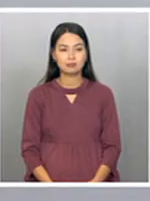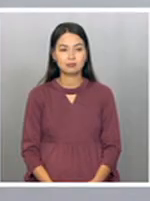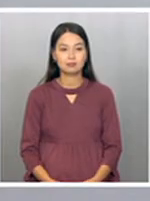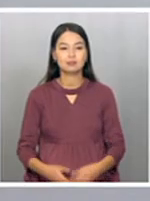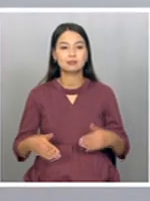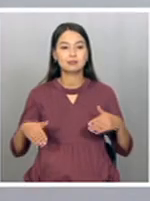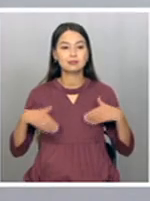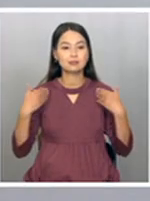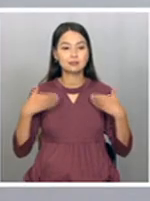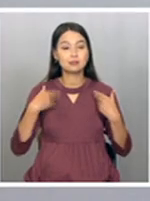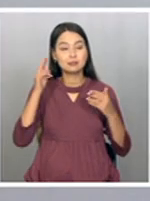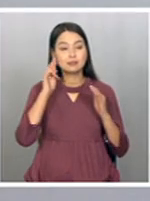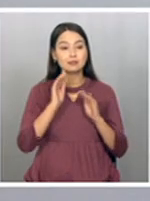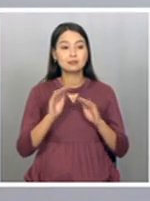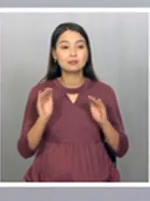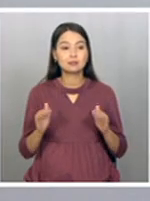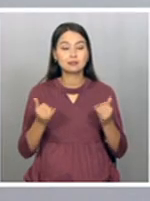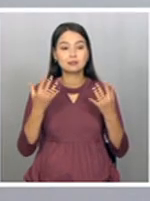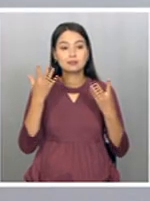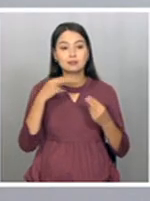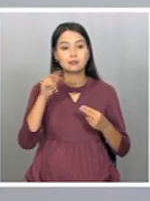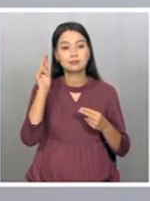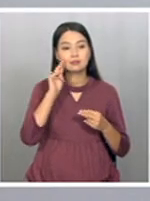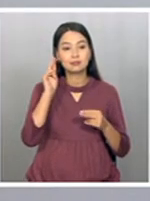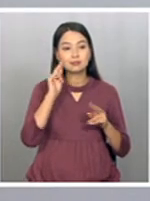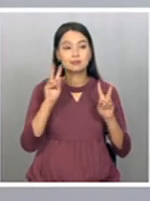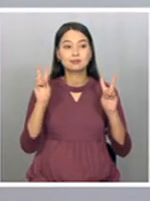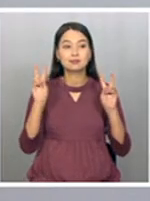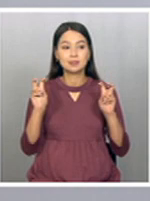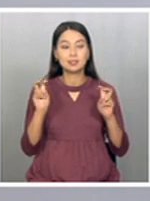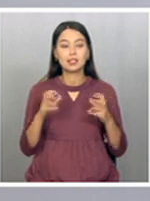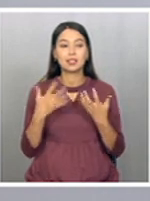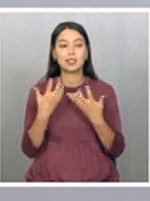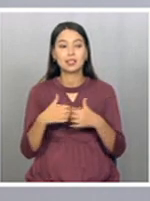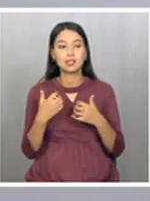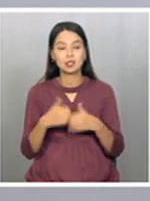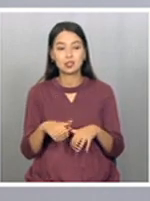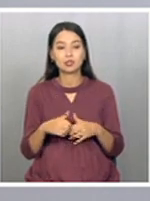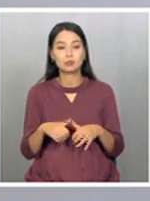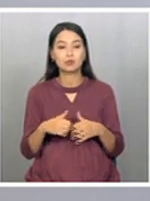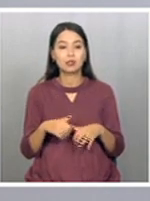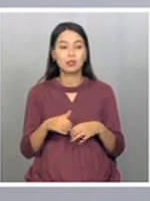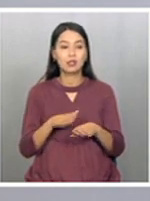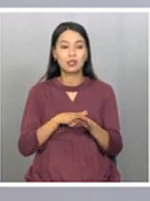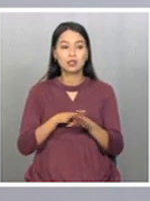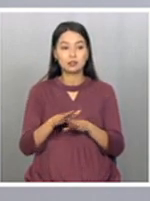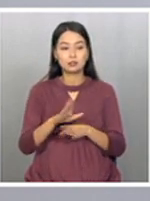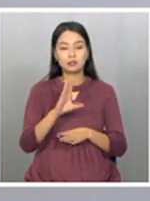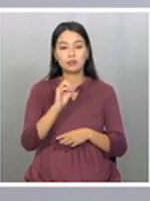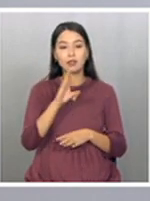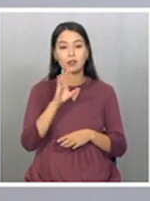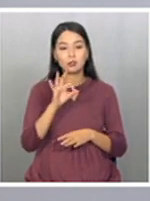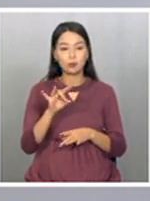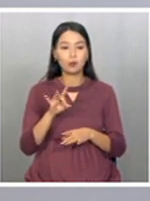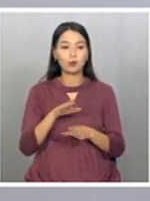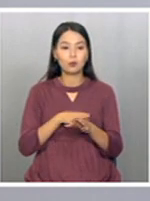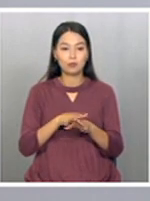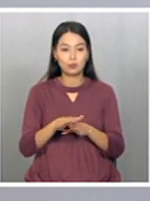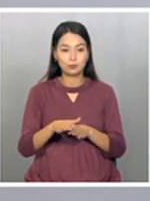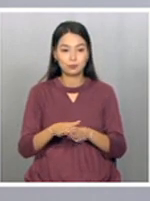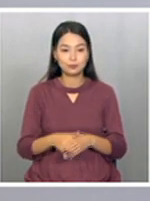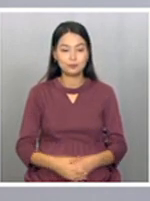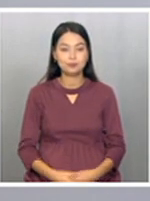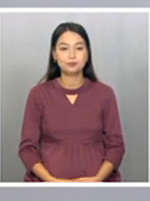Сәлеметсіздер ме оқушылар! Бүгінгі сабағымыздың тақырыбы есептерді шығаруда векторларды қолдану.